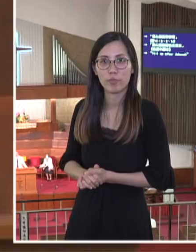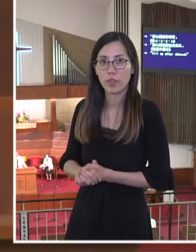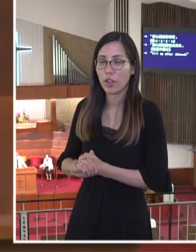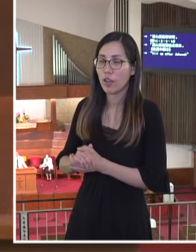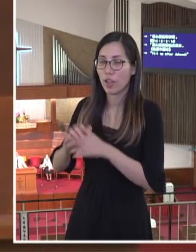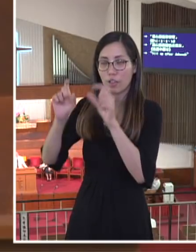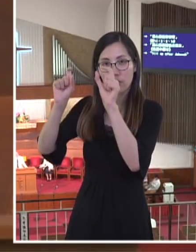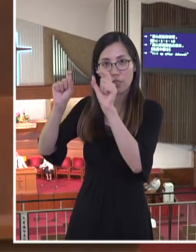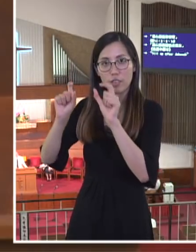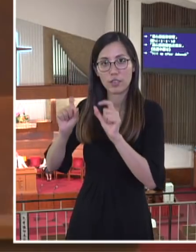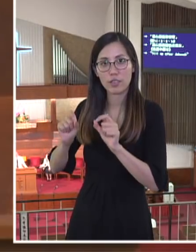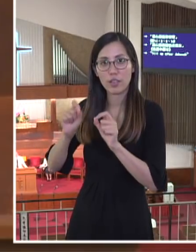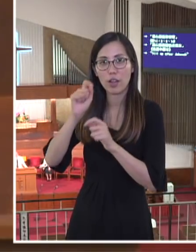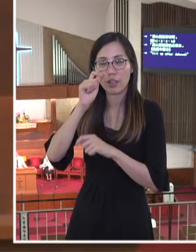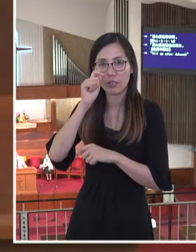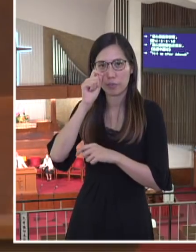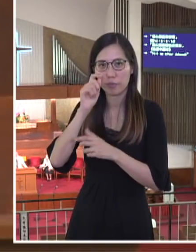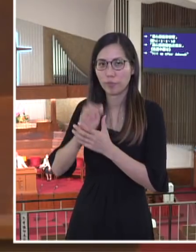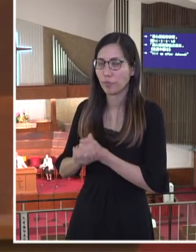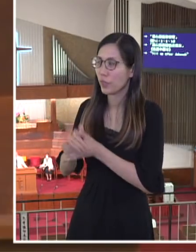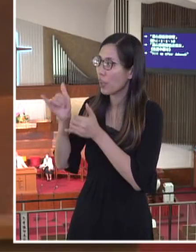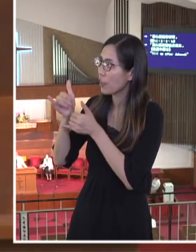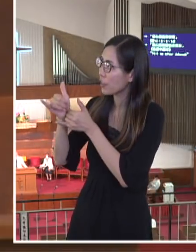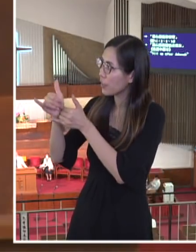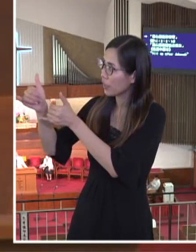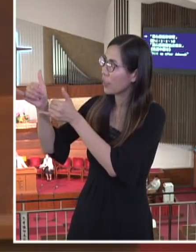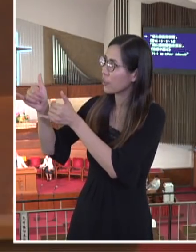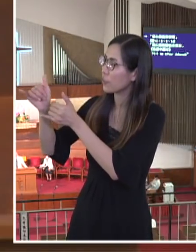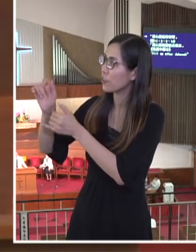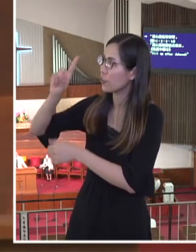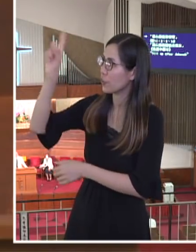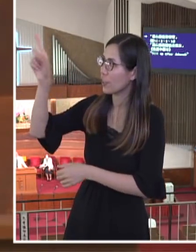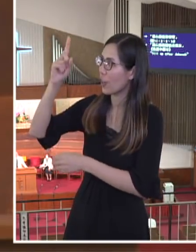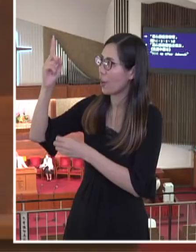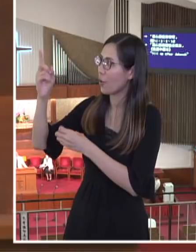意思可以翻译为呢跟从耶和华的满，